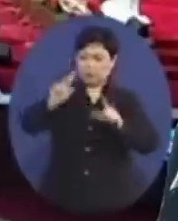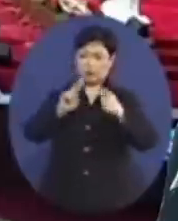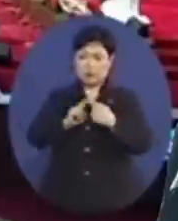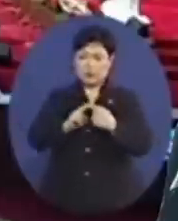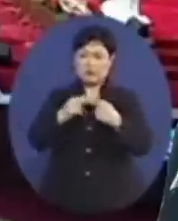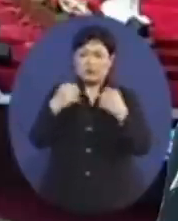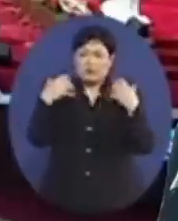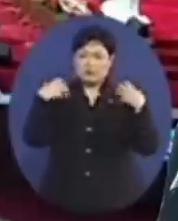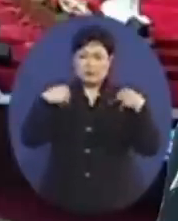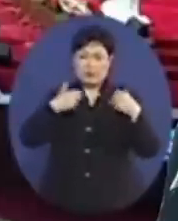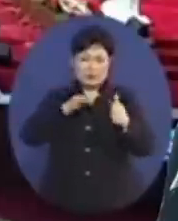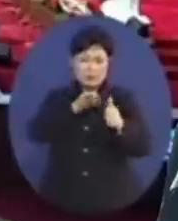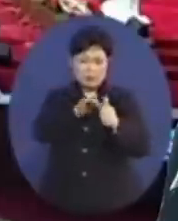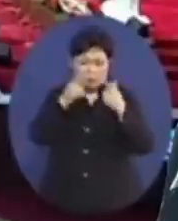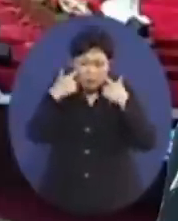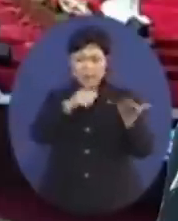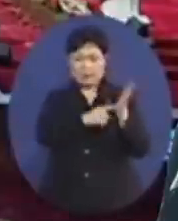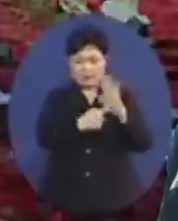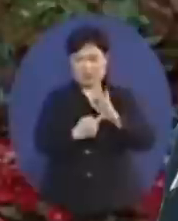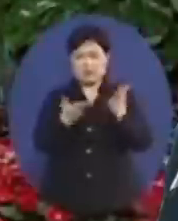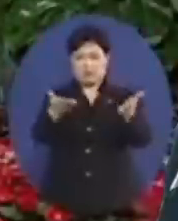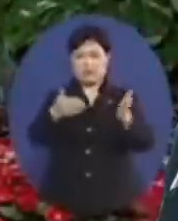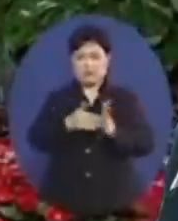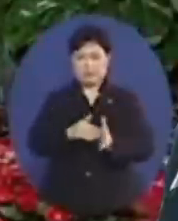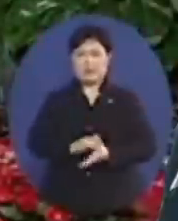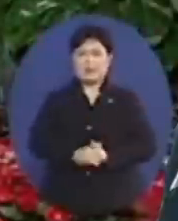사명을 분명히 보여주고 있는 것입니다.